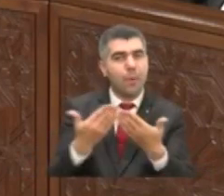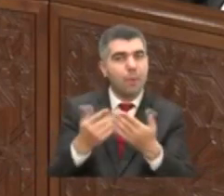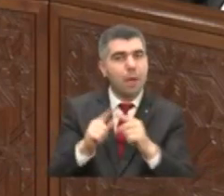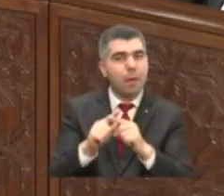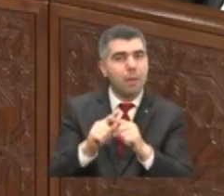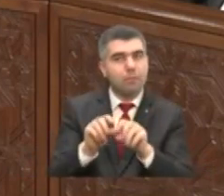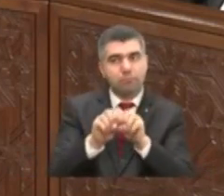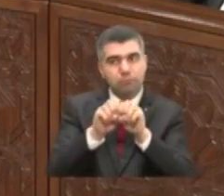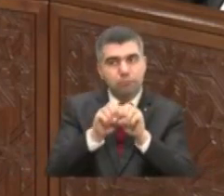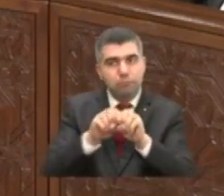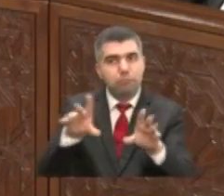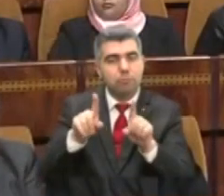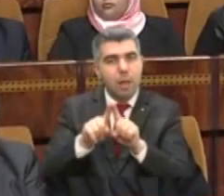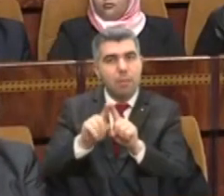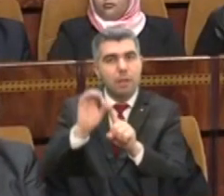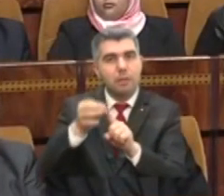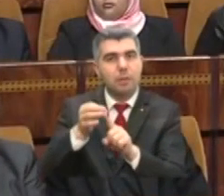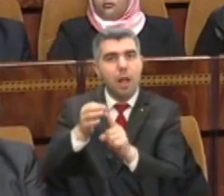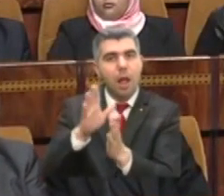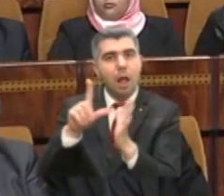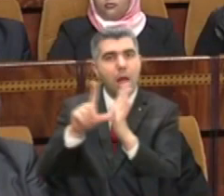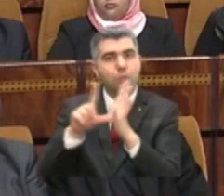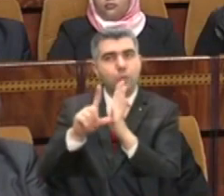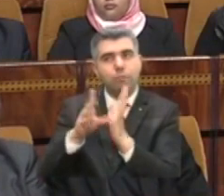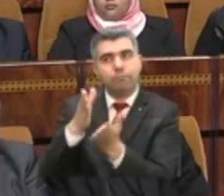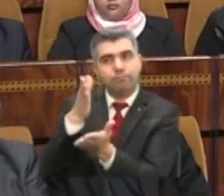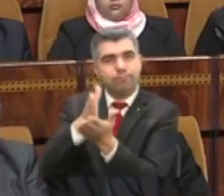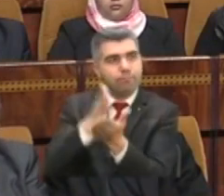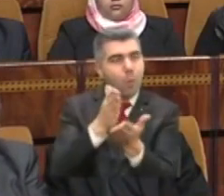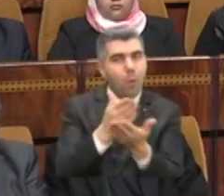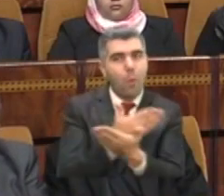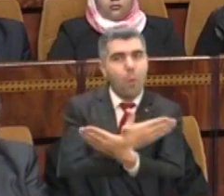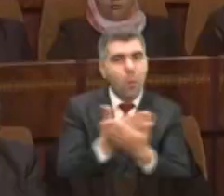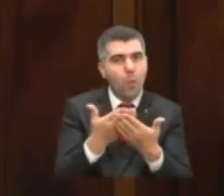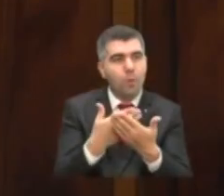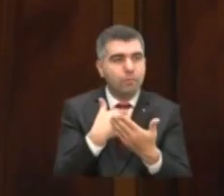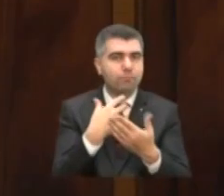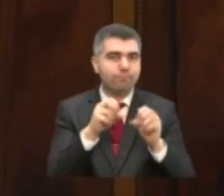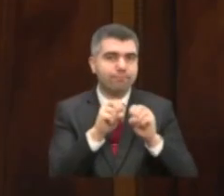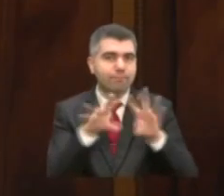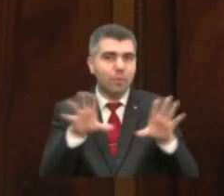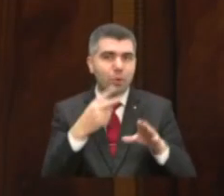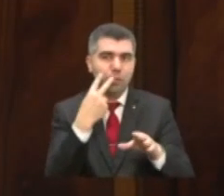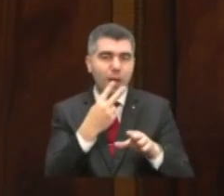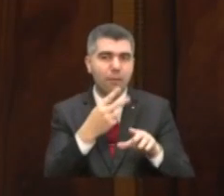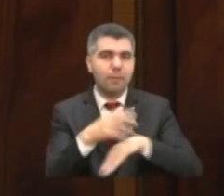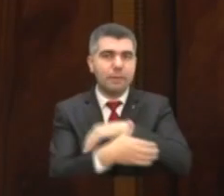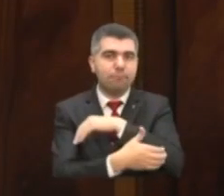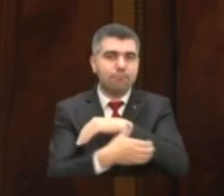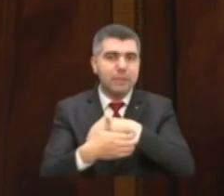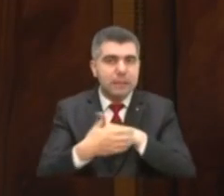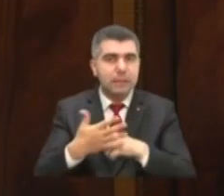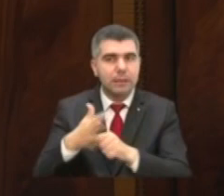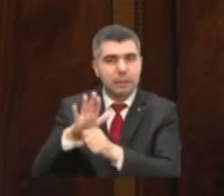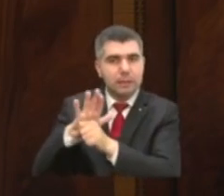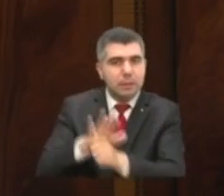التوزيع العادل للثروة، لتتعمق ذلك مظاهر الفقر واليأس والإحباط والإقصاء